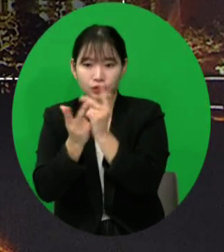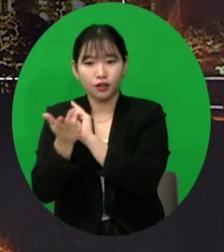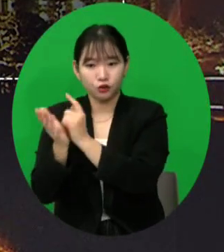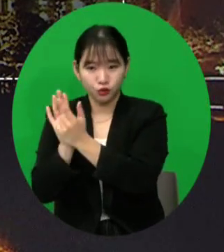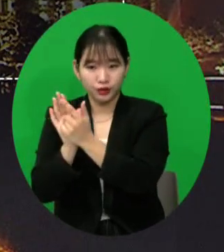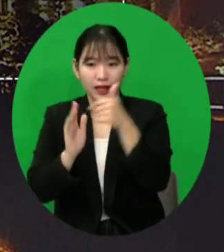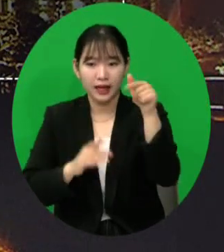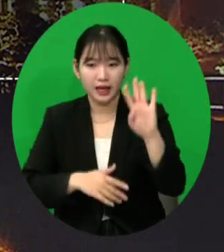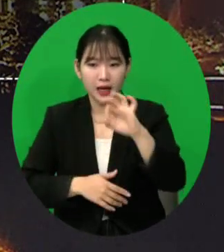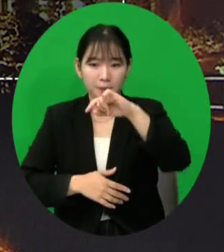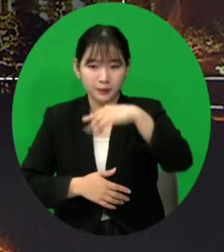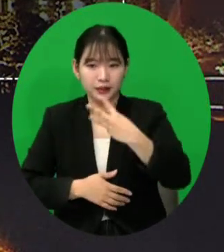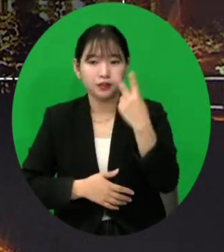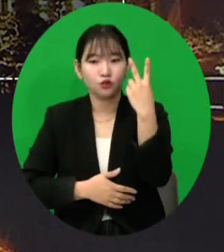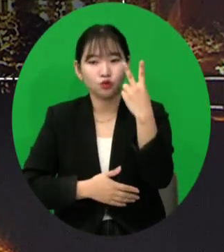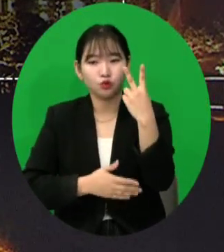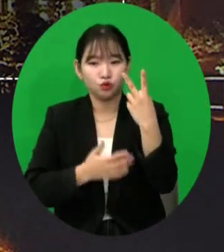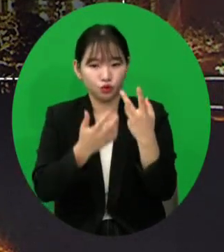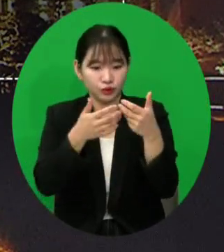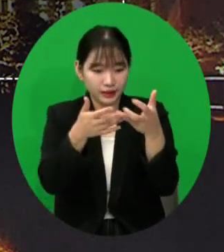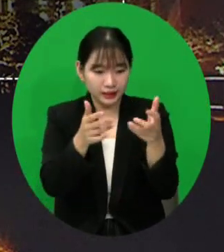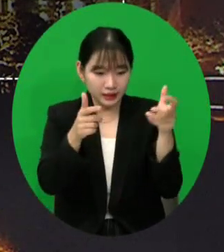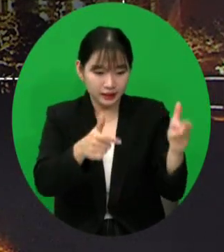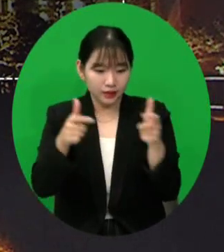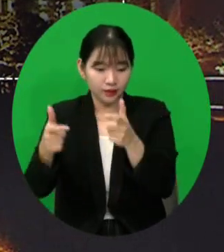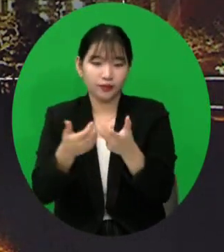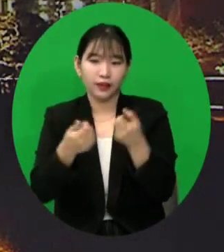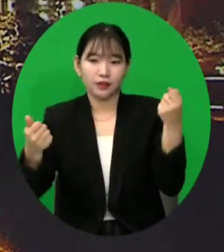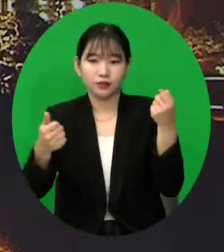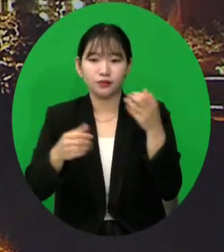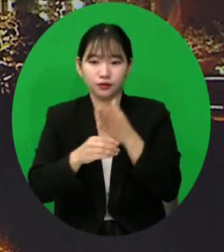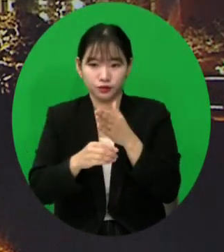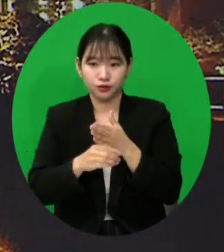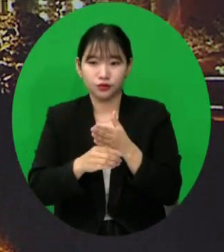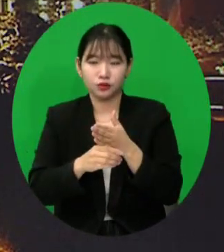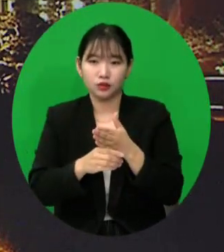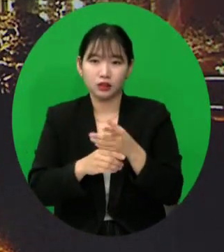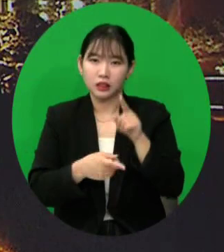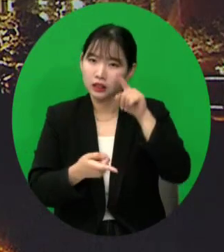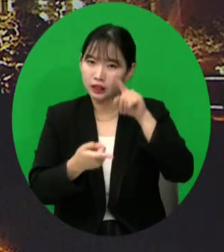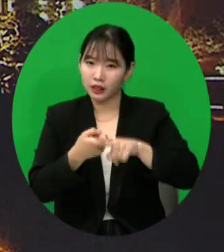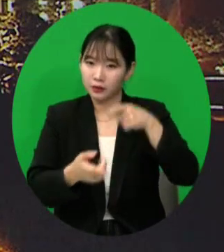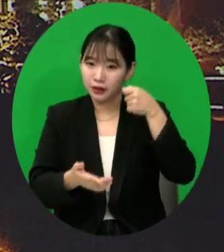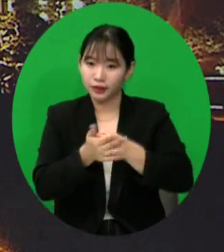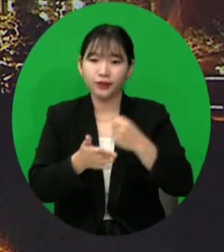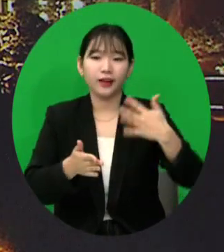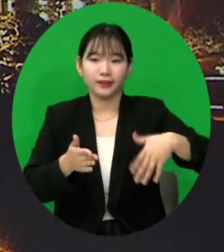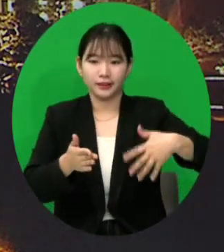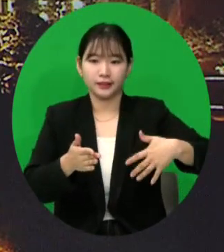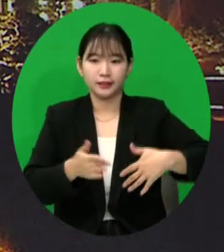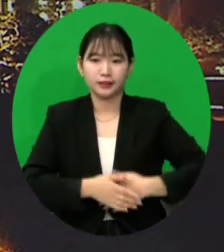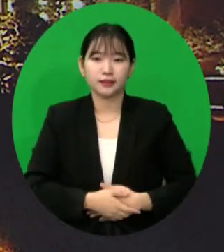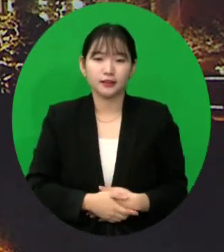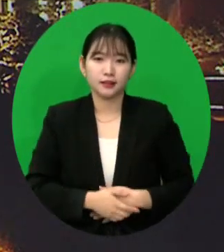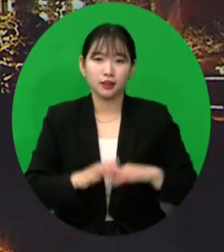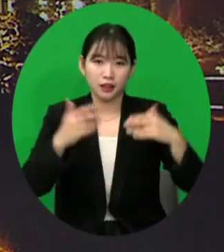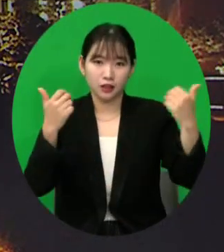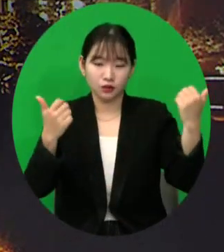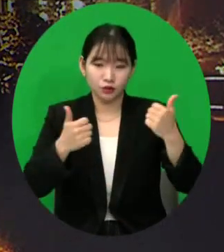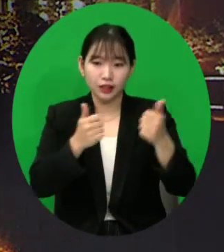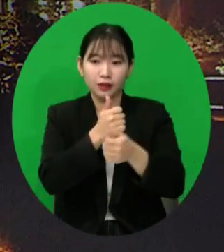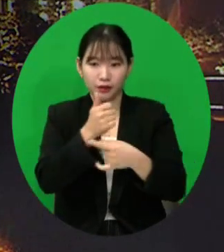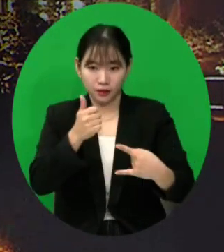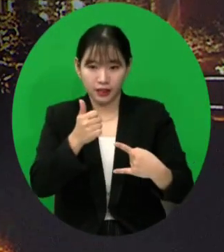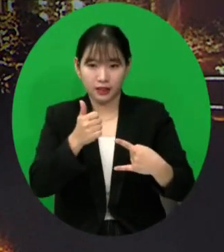구례군, 가을은 2개 선거구로 분리하도록 하고 있습니다. 물론 이대로 결정되는 건 아닙니다. 국회